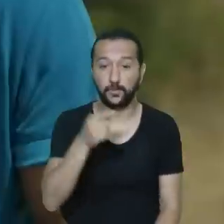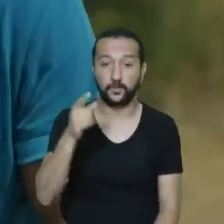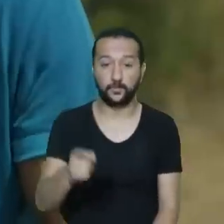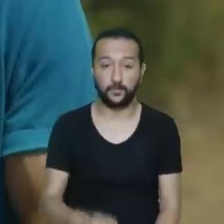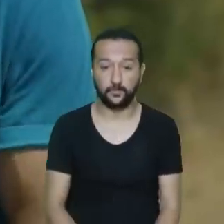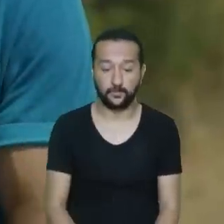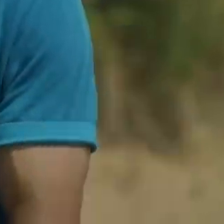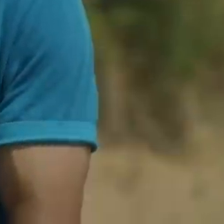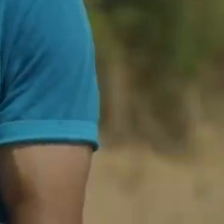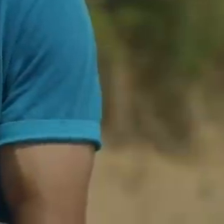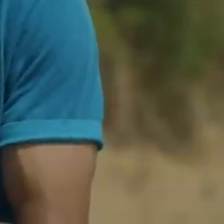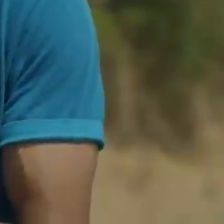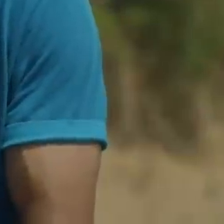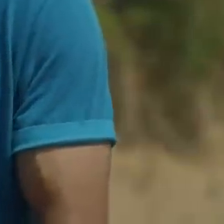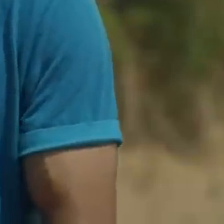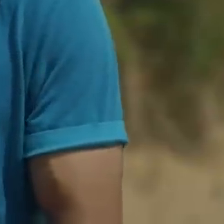o.